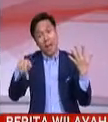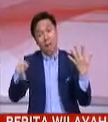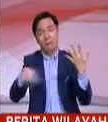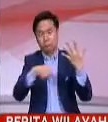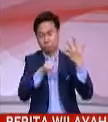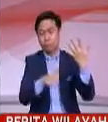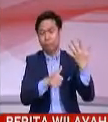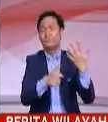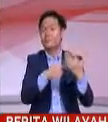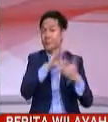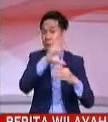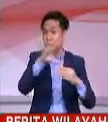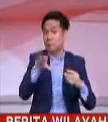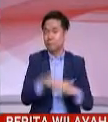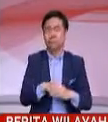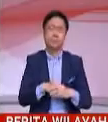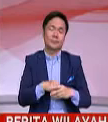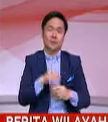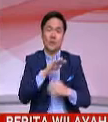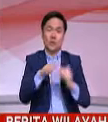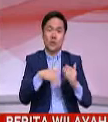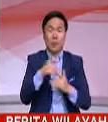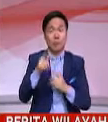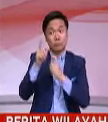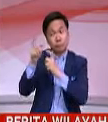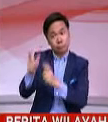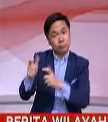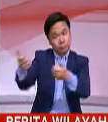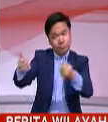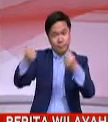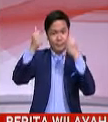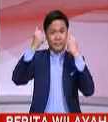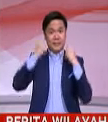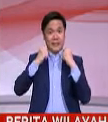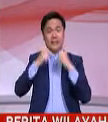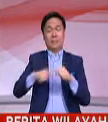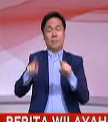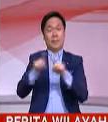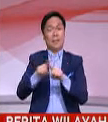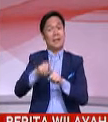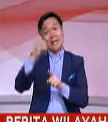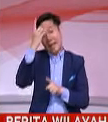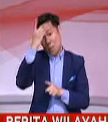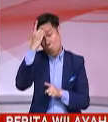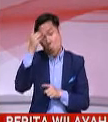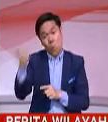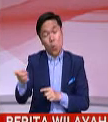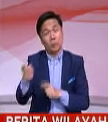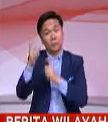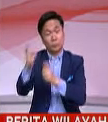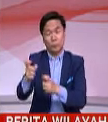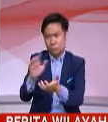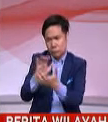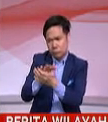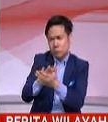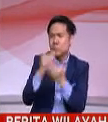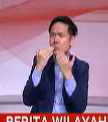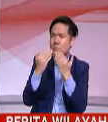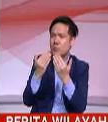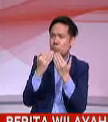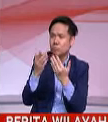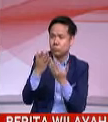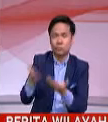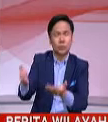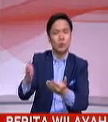Dayak dan jauh kebesaran Panglima mahkota wilayah ia membawa gelaran Datuk juga dikerjakan bagi mengiktiraf sumbangan